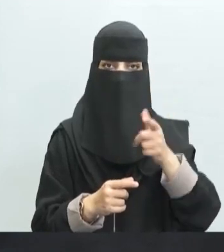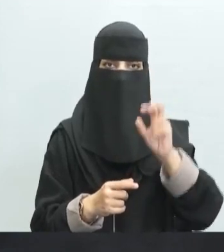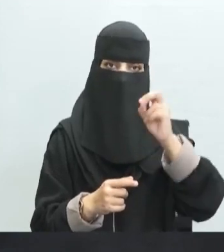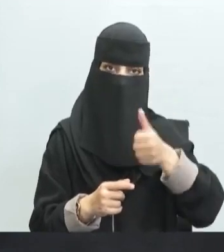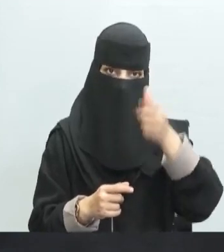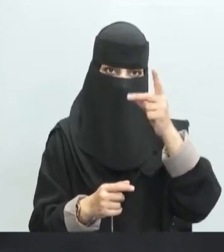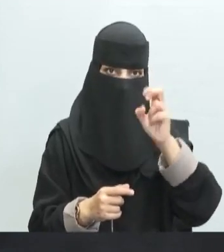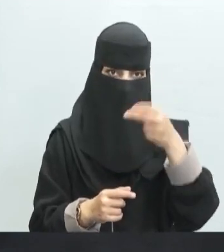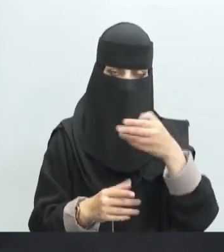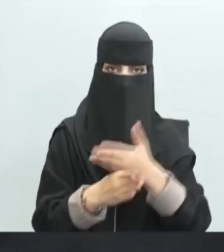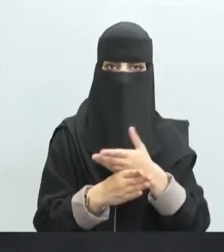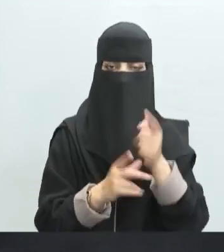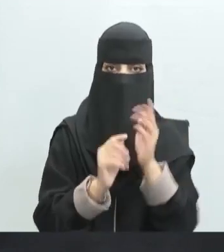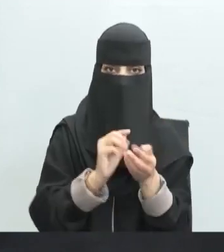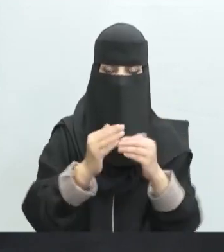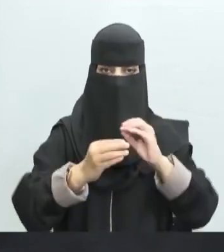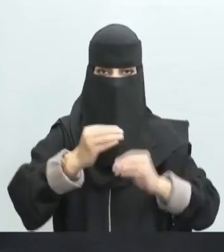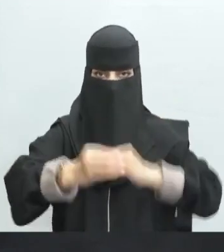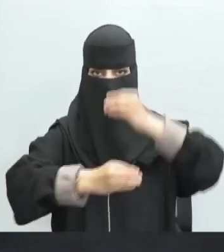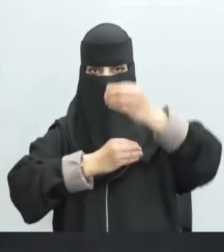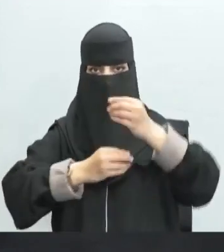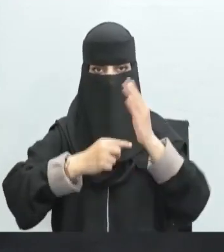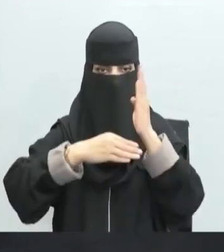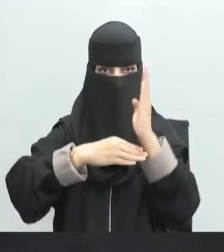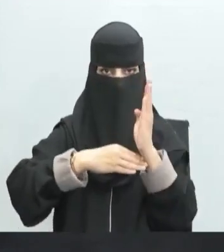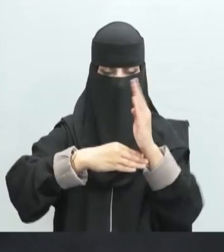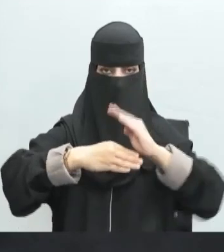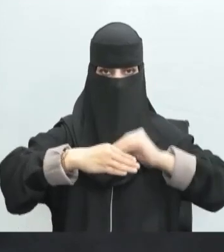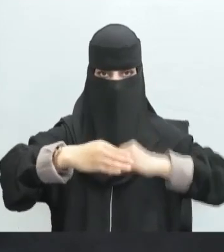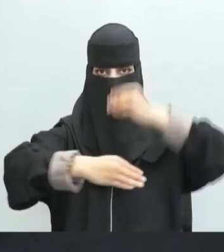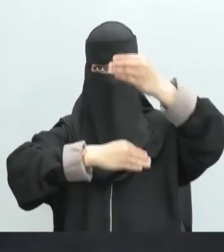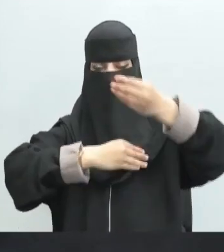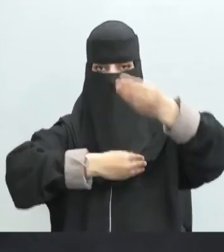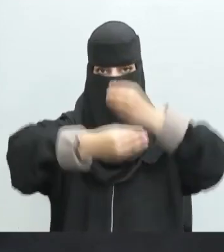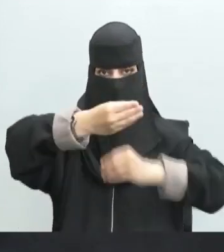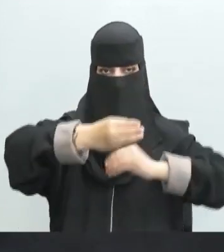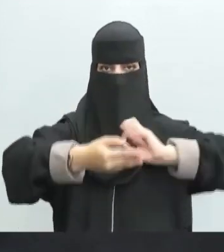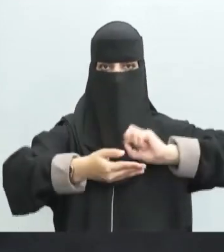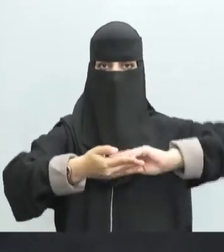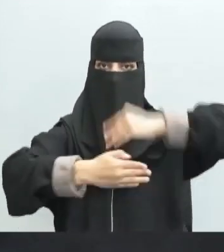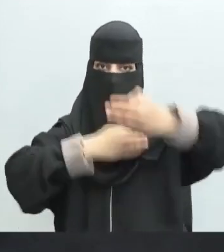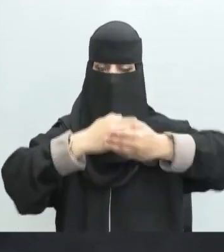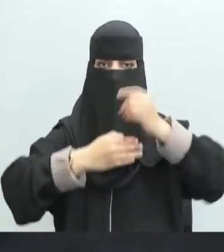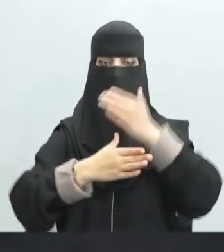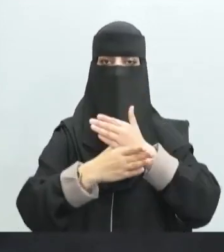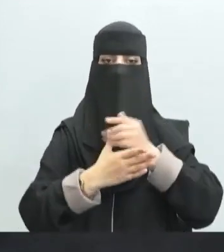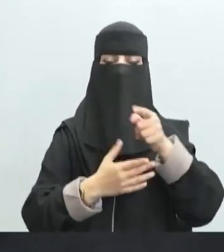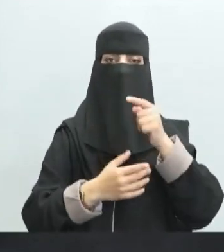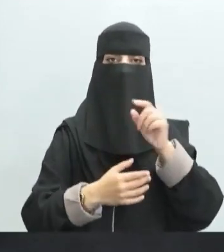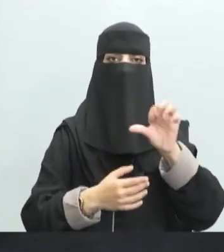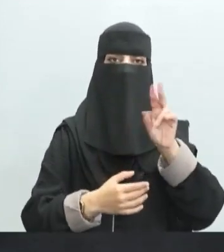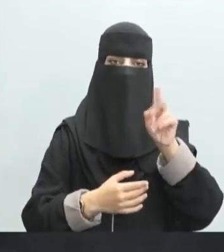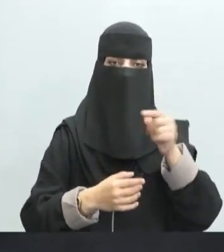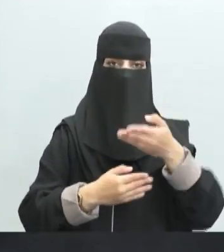لثي وهي مقلوبه الكوساين السك مقلوبه الكوساين فهي عباره عن الوتر